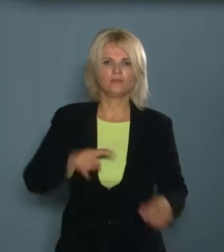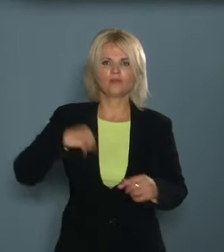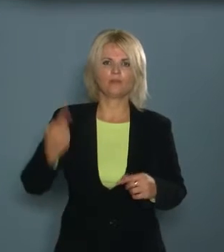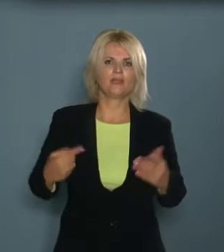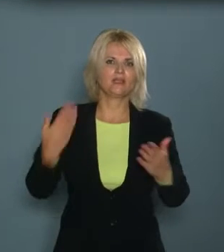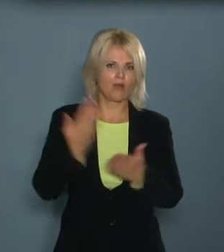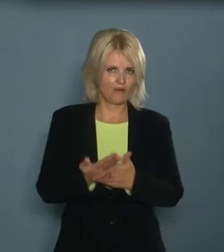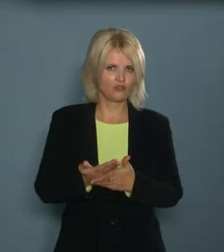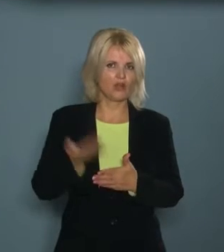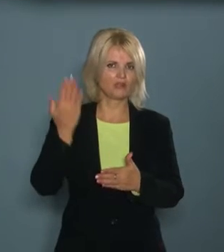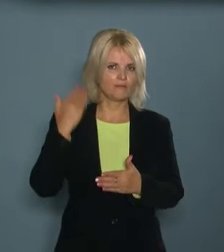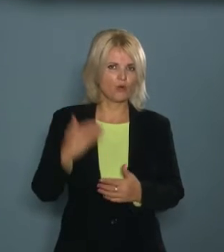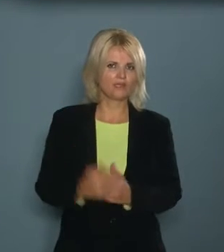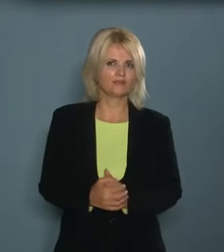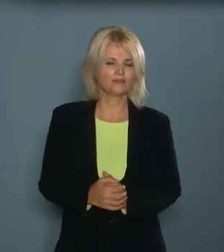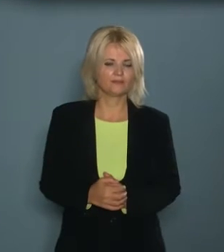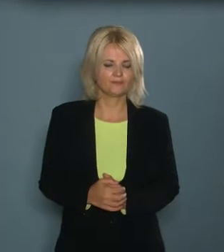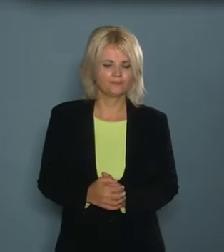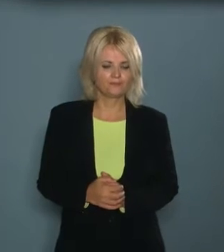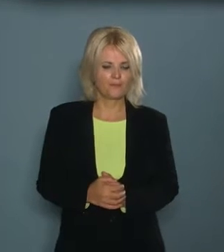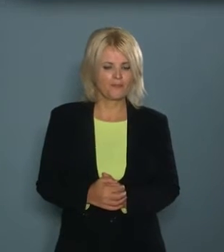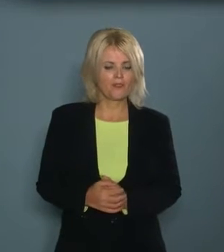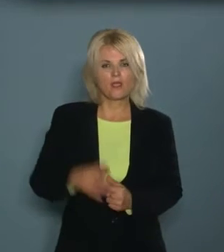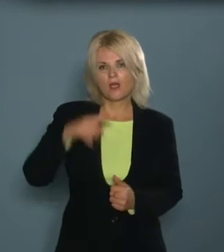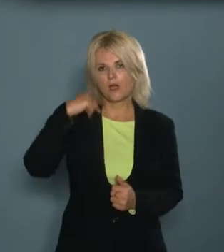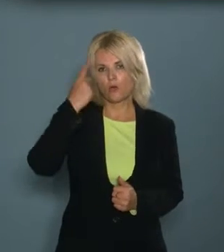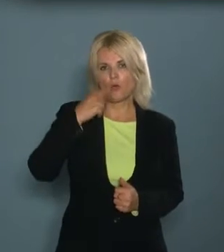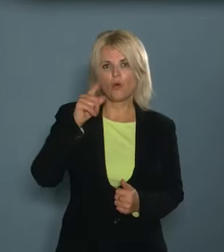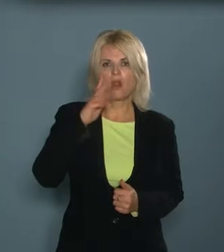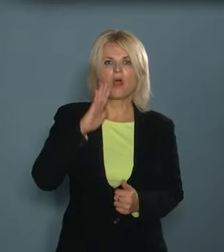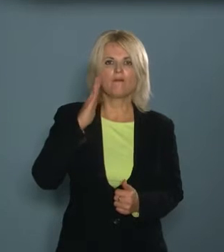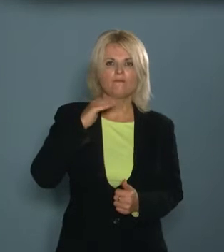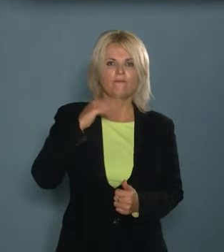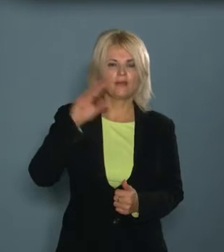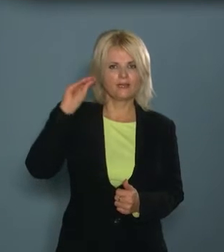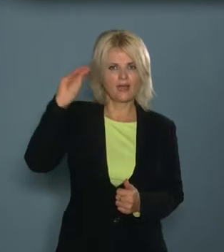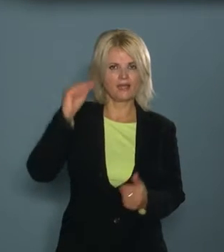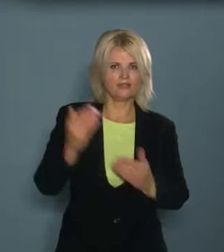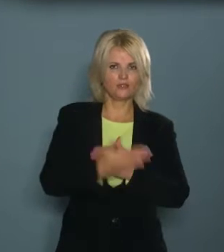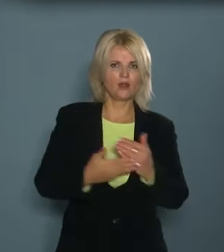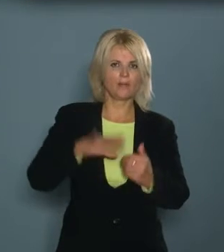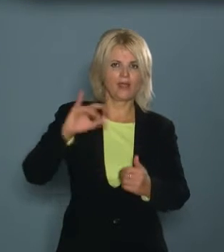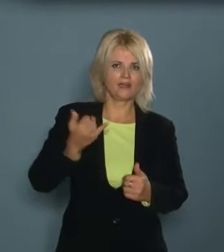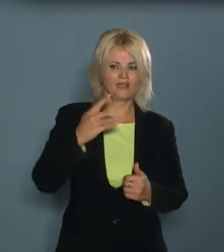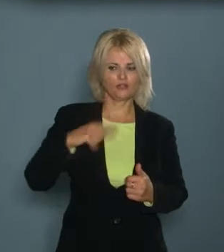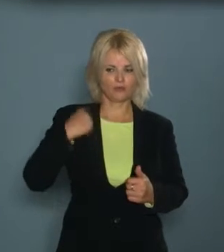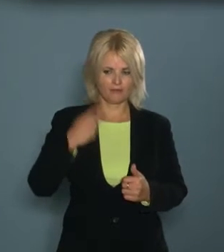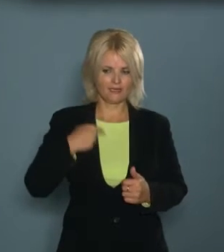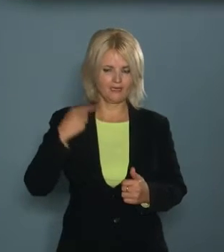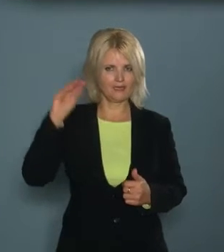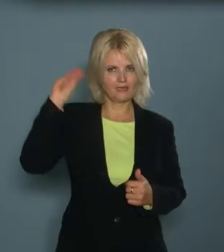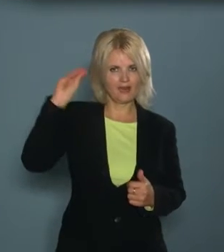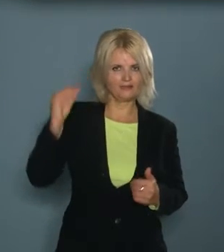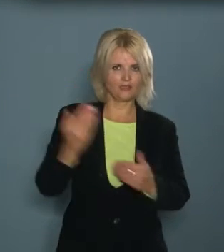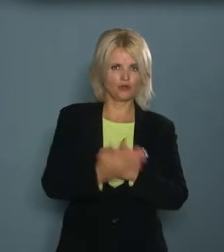az mindenféleképpen az volt, hogy az OLAF jelentés alapján, illetve a mi jelentésünk alapján